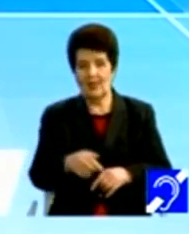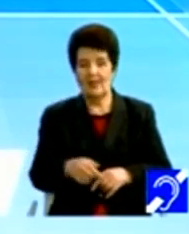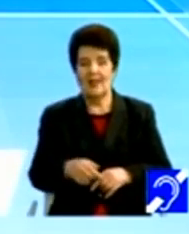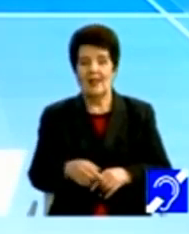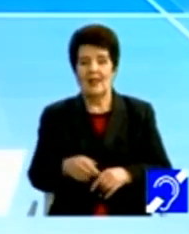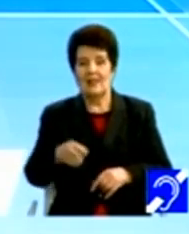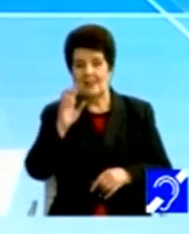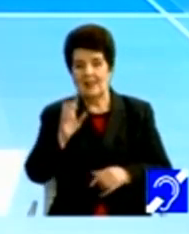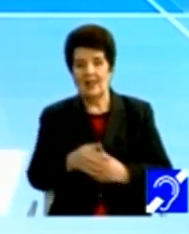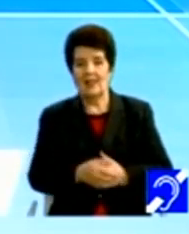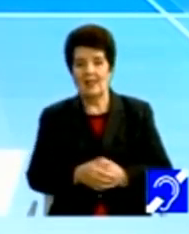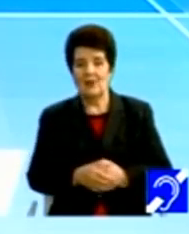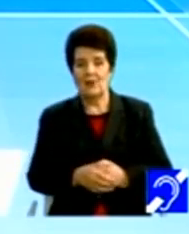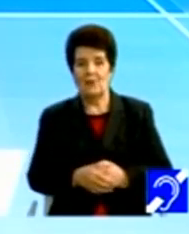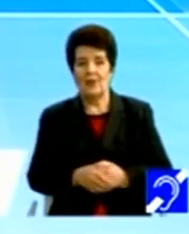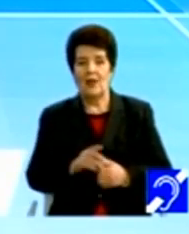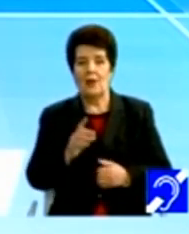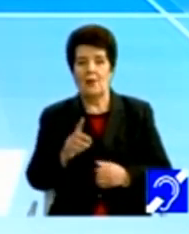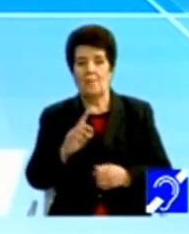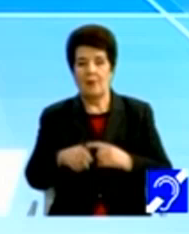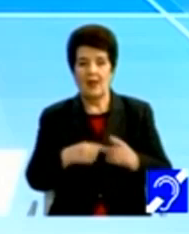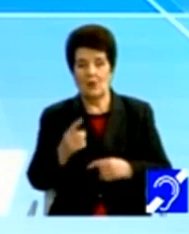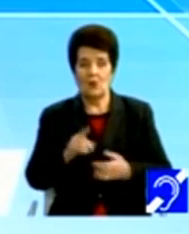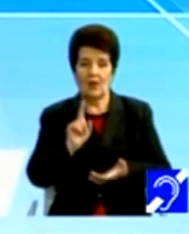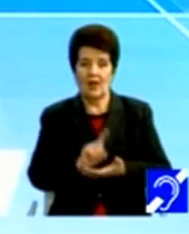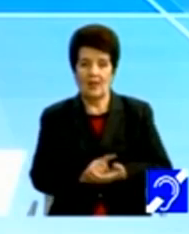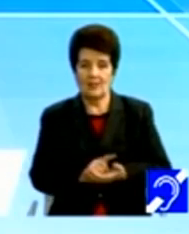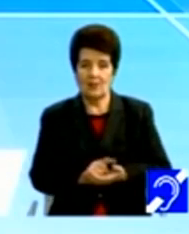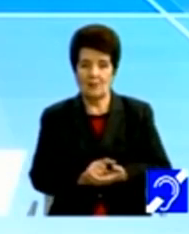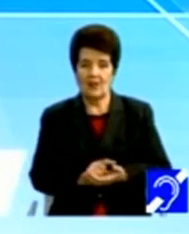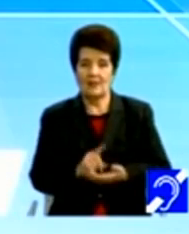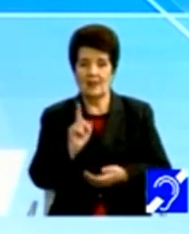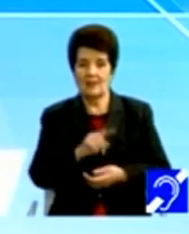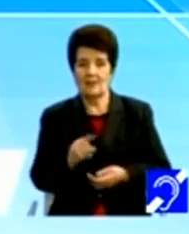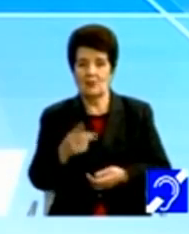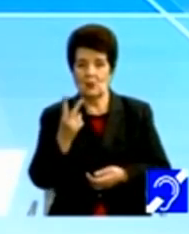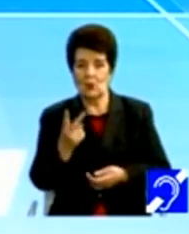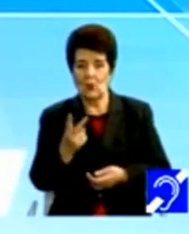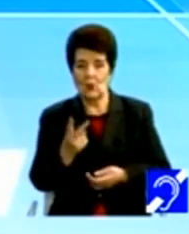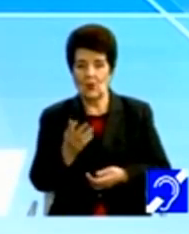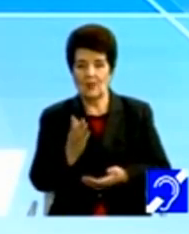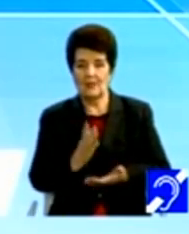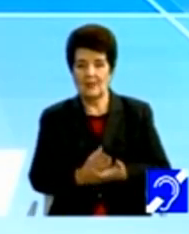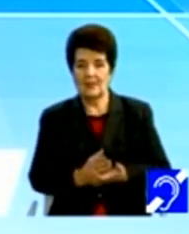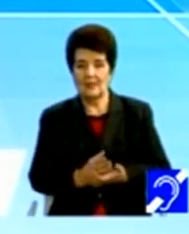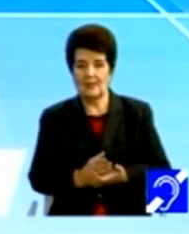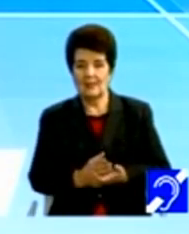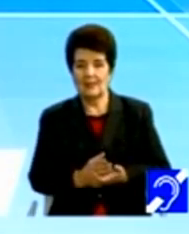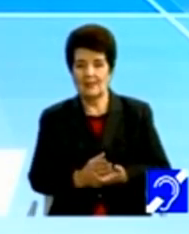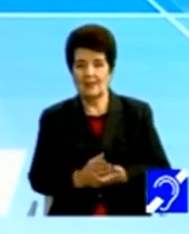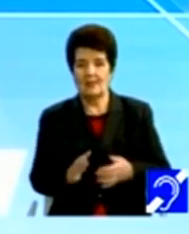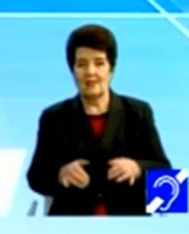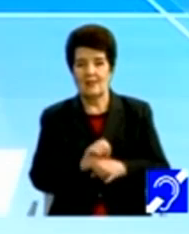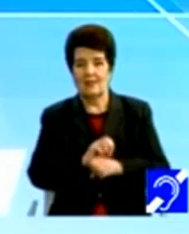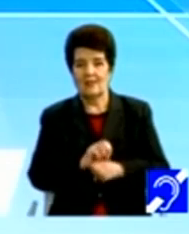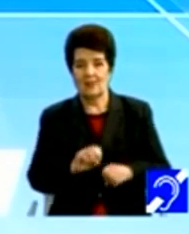Prin urmare, mi-am asumat 5 angajamente, 2 dintre care sunt imediate. Cel ce ține de